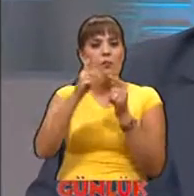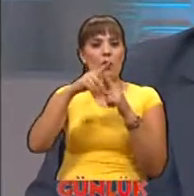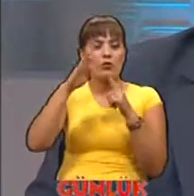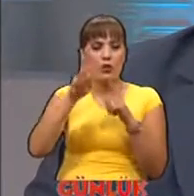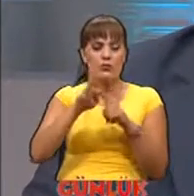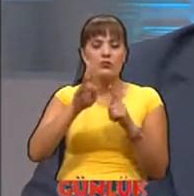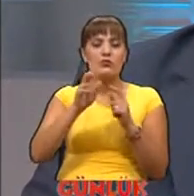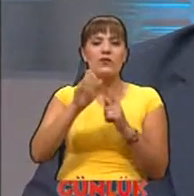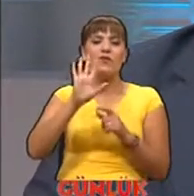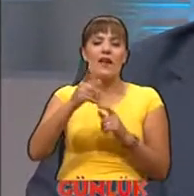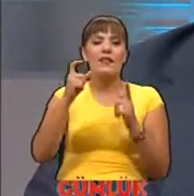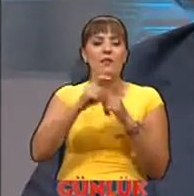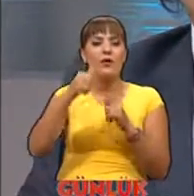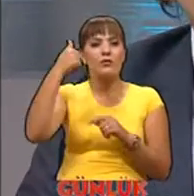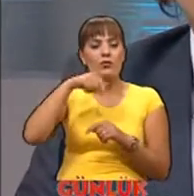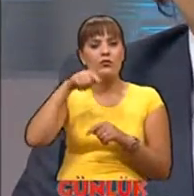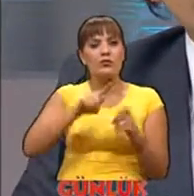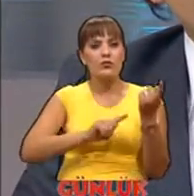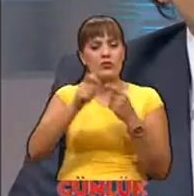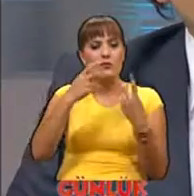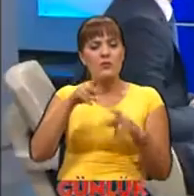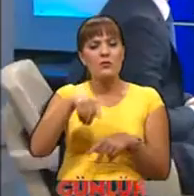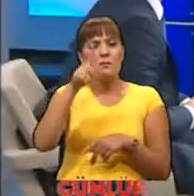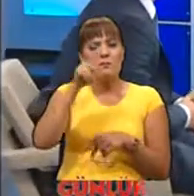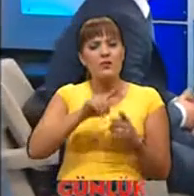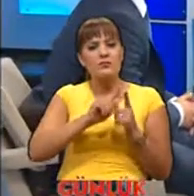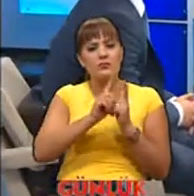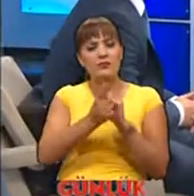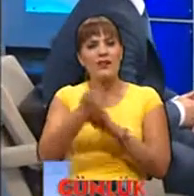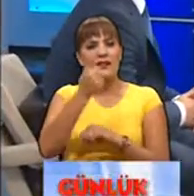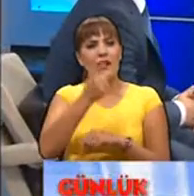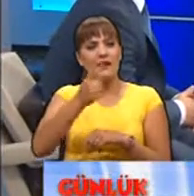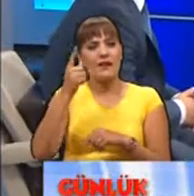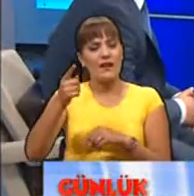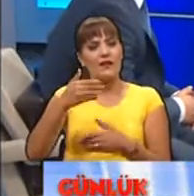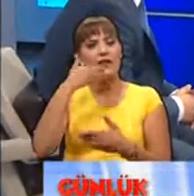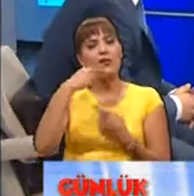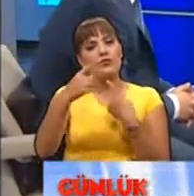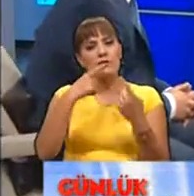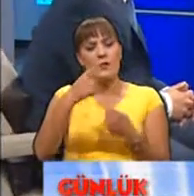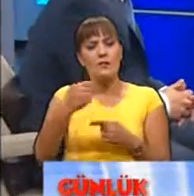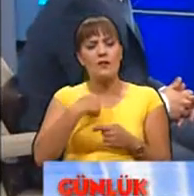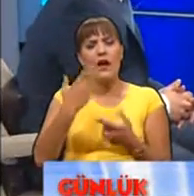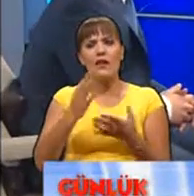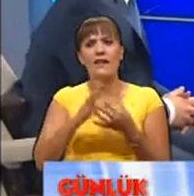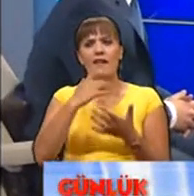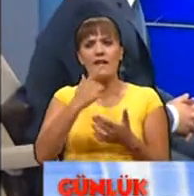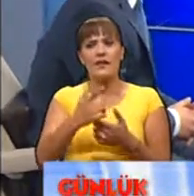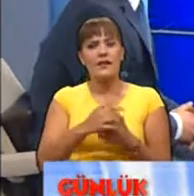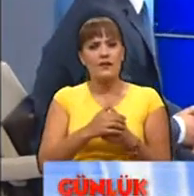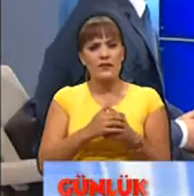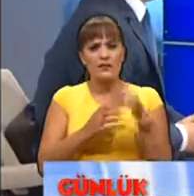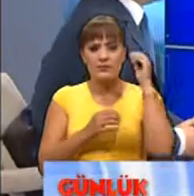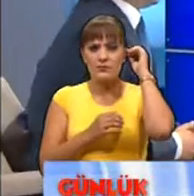veya dermal dolguyu uygulayabiliyoruz. O zaman şöyle baştan saydığınız o kategorileri teker teker ele alalım derim ben. Yani ne dedik?